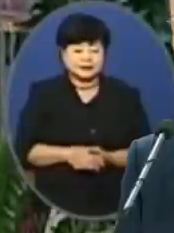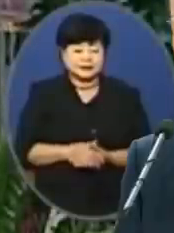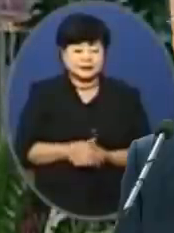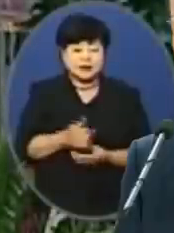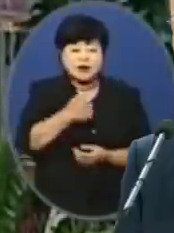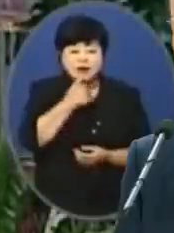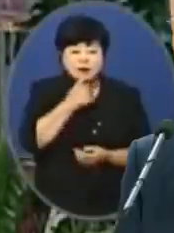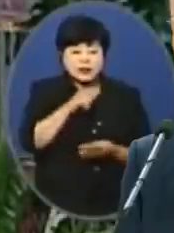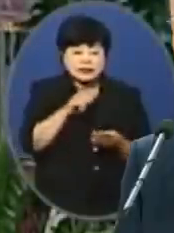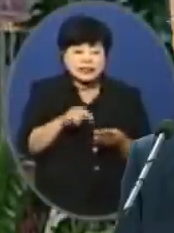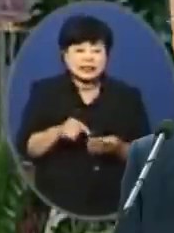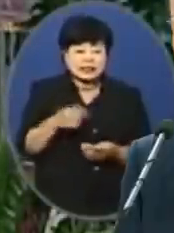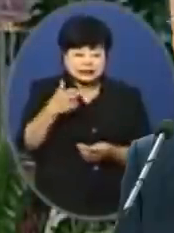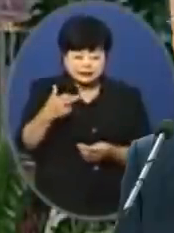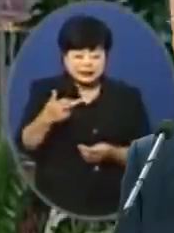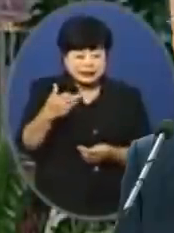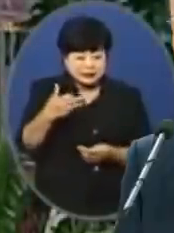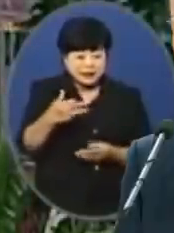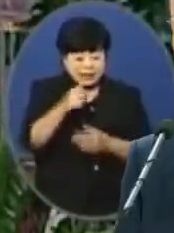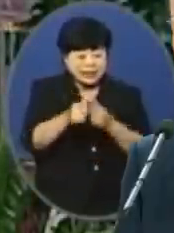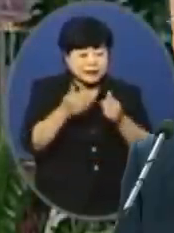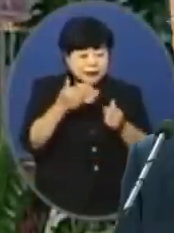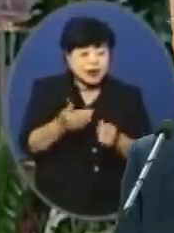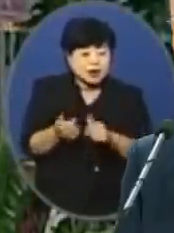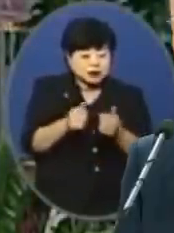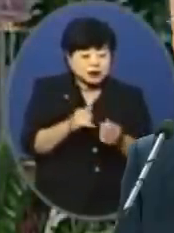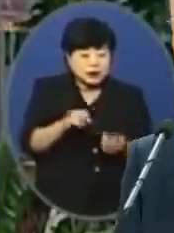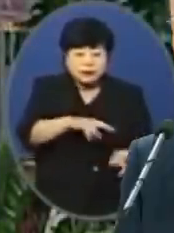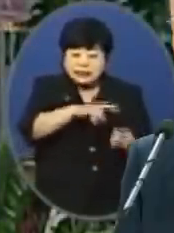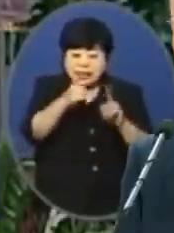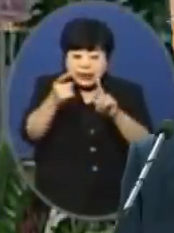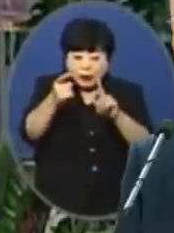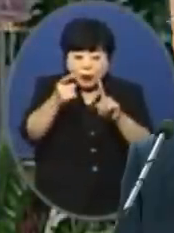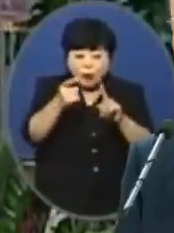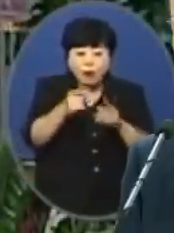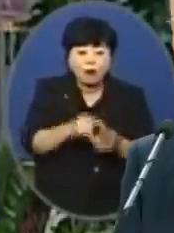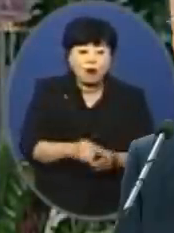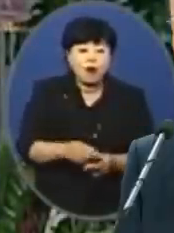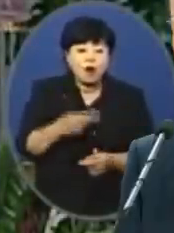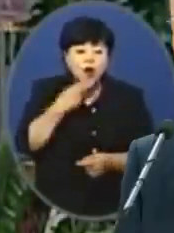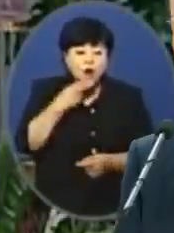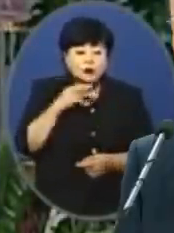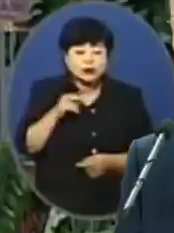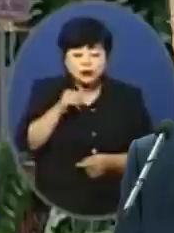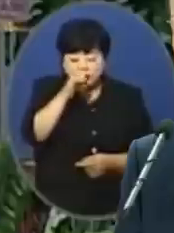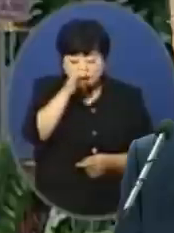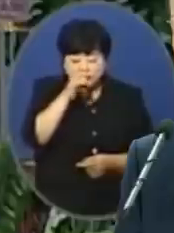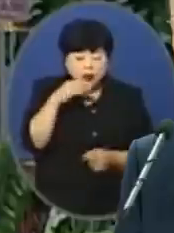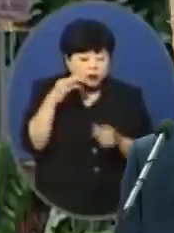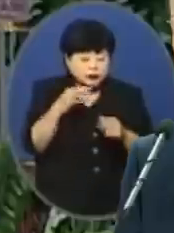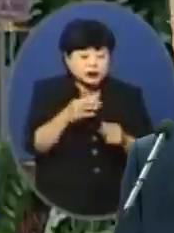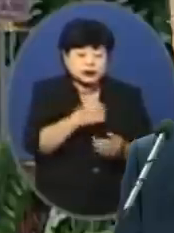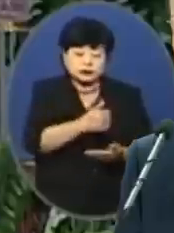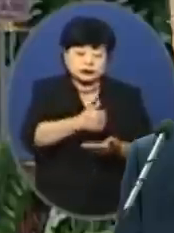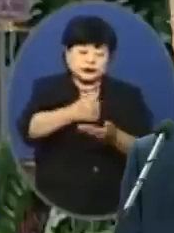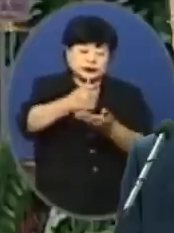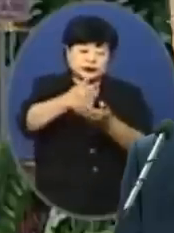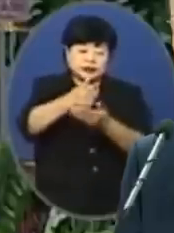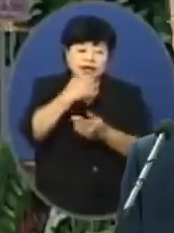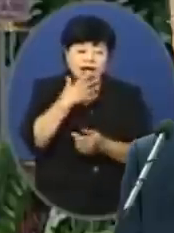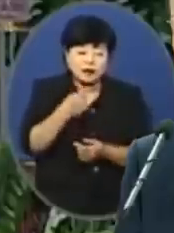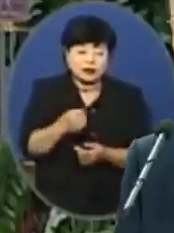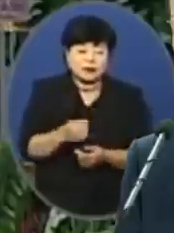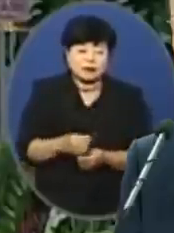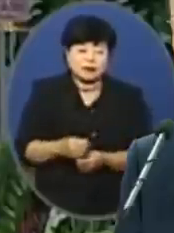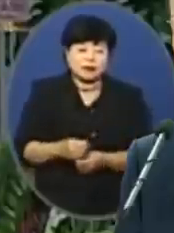로마서 4장 17절로 18절에 보면 하나님은 죽은 자를 살리시며 없는 것을 있는 것으로 부르시는 이시니라.